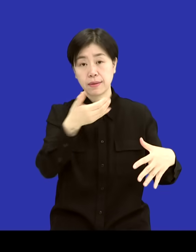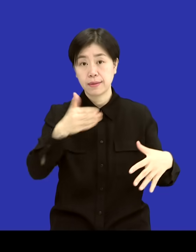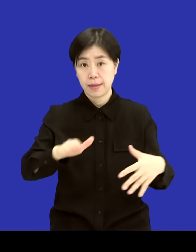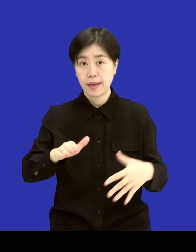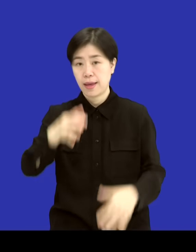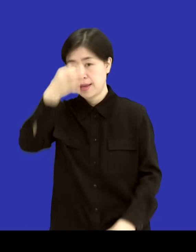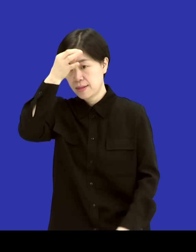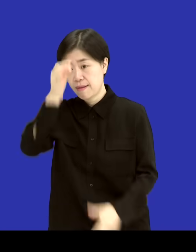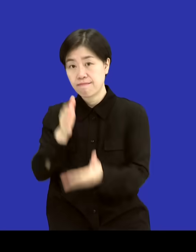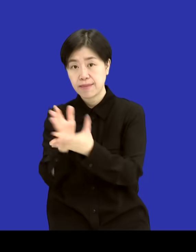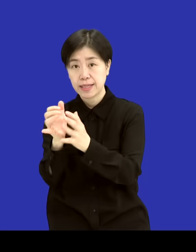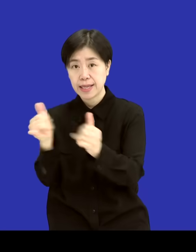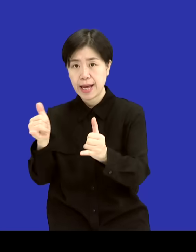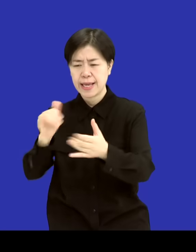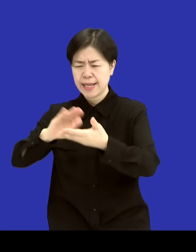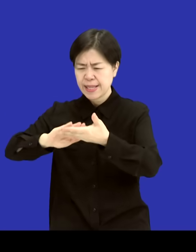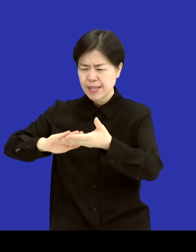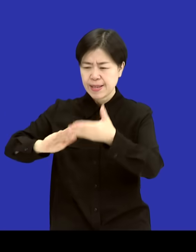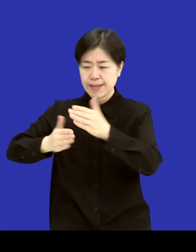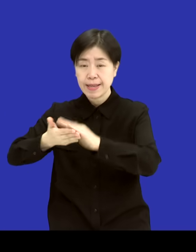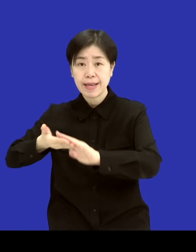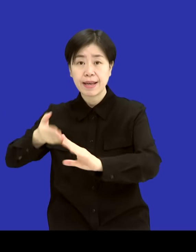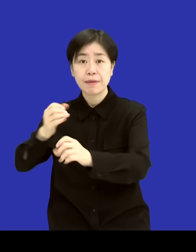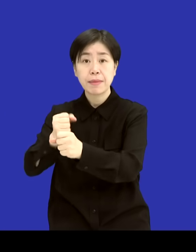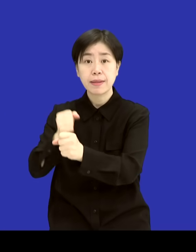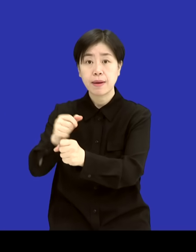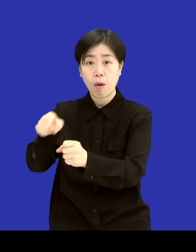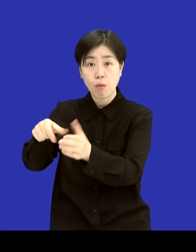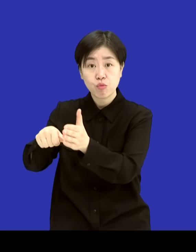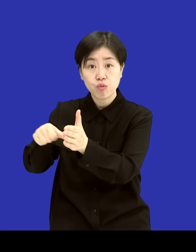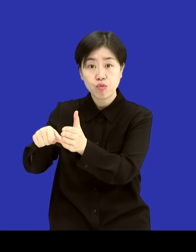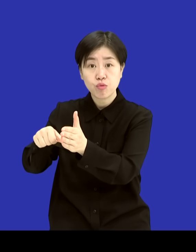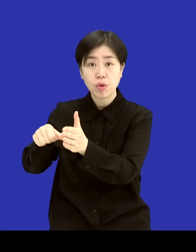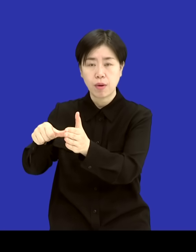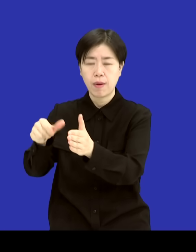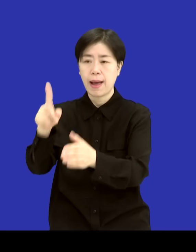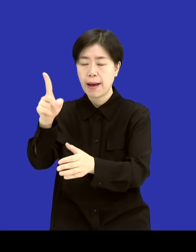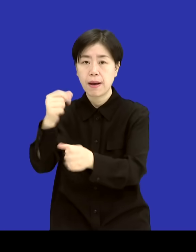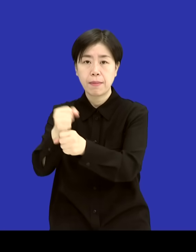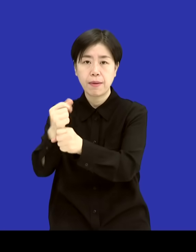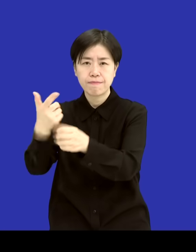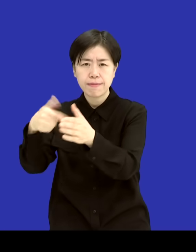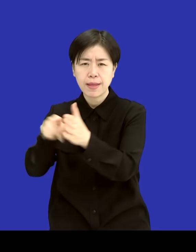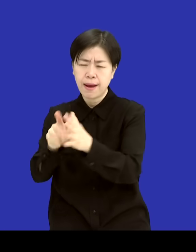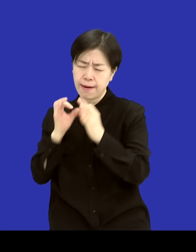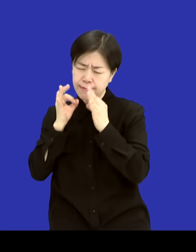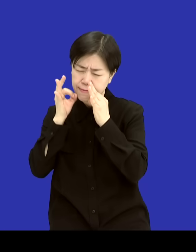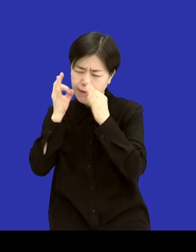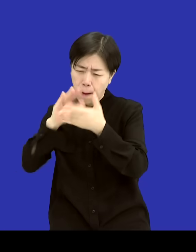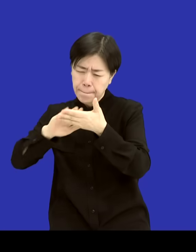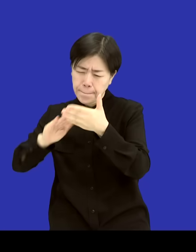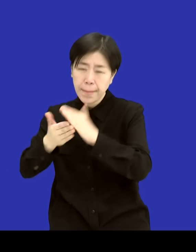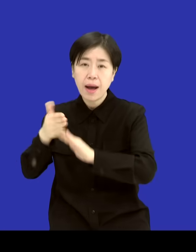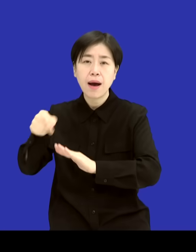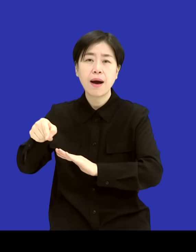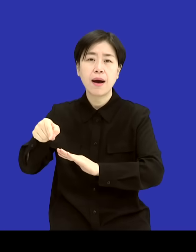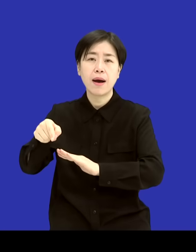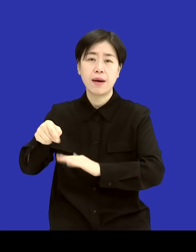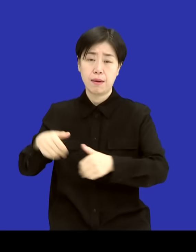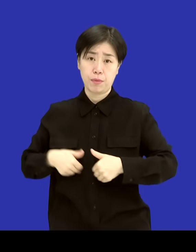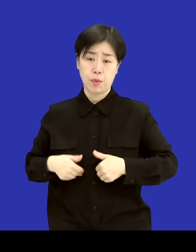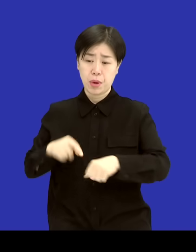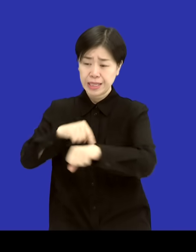해서 장인이 손수 직접 만든 작품들은 뜨거운 불에도 넣기도 하고 이 하나의 작품을 만들기 위해서 오랜 시간이